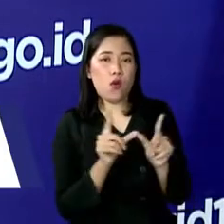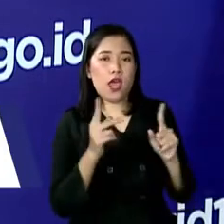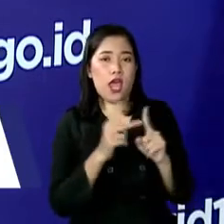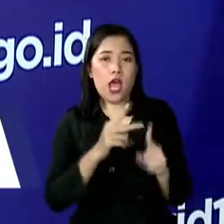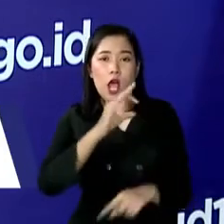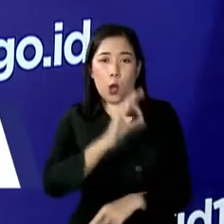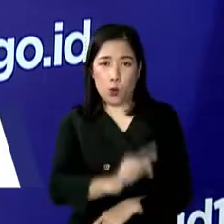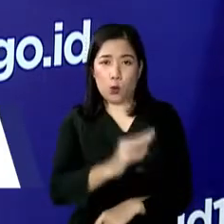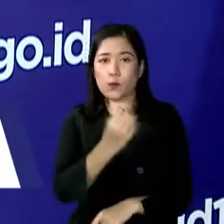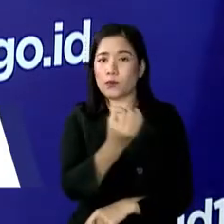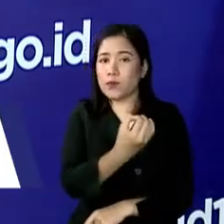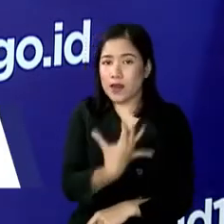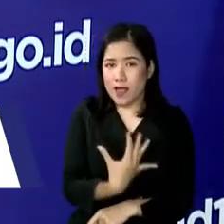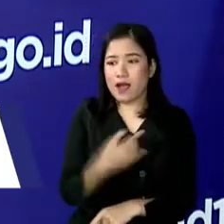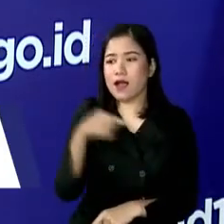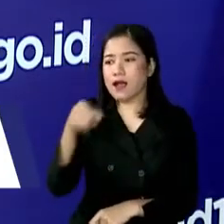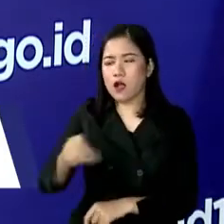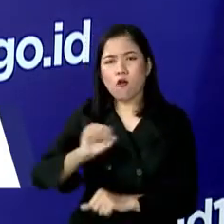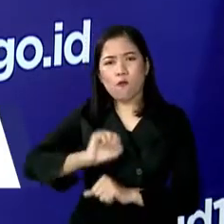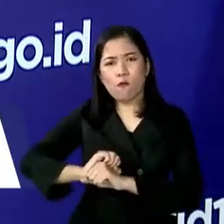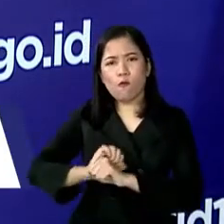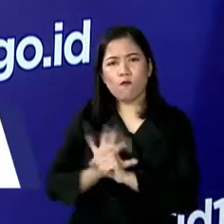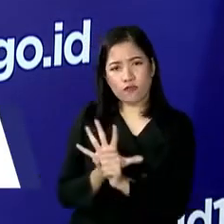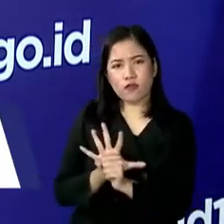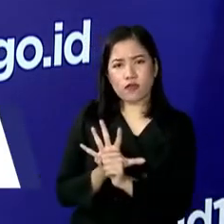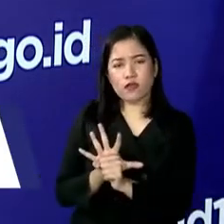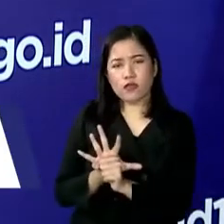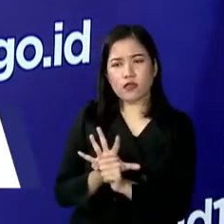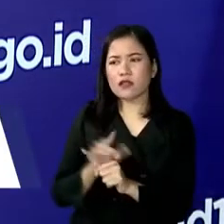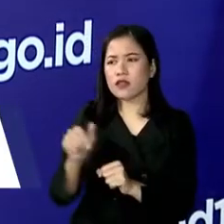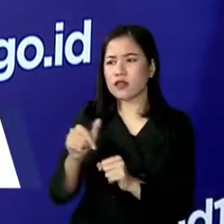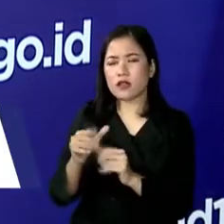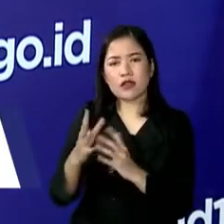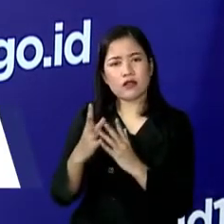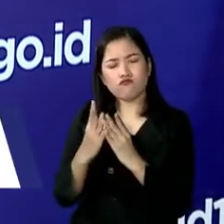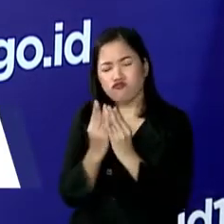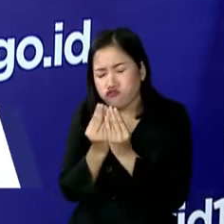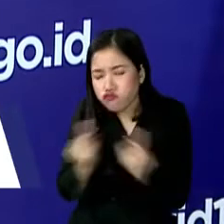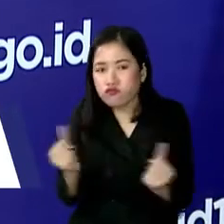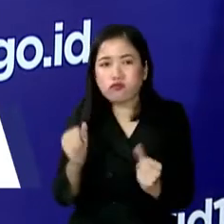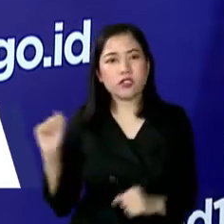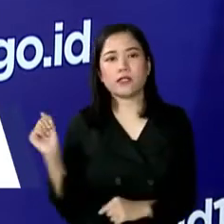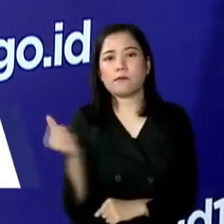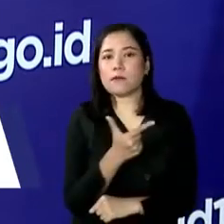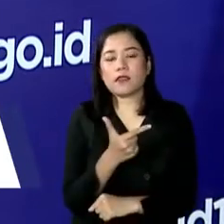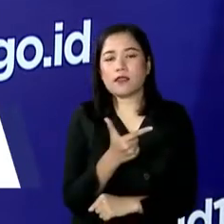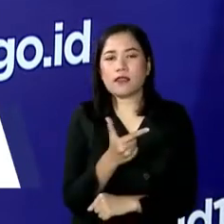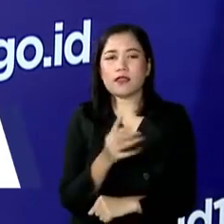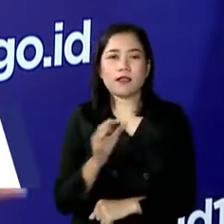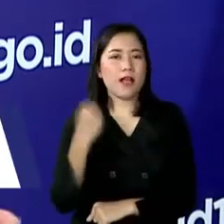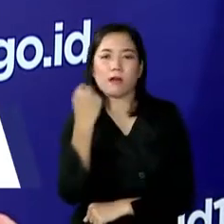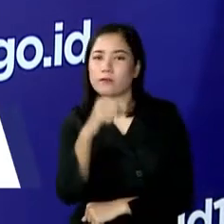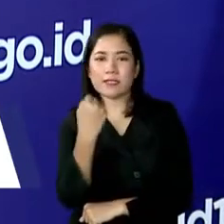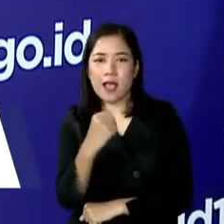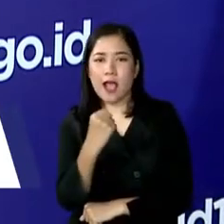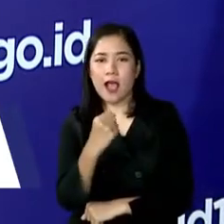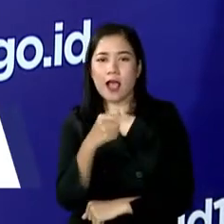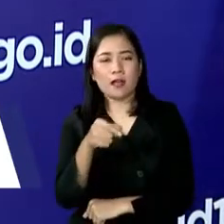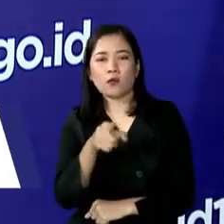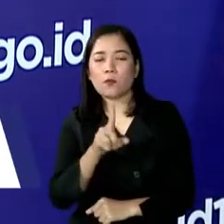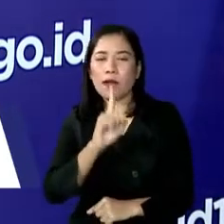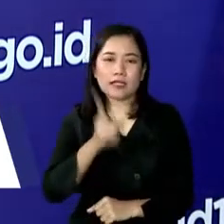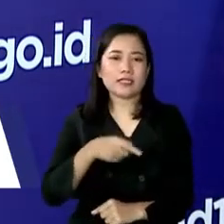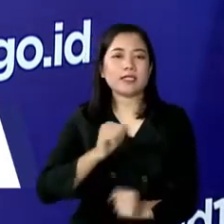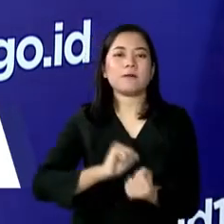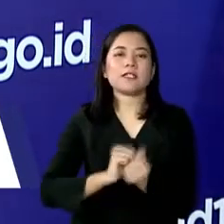Who menyatakan bahwa covert 19 ini tidak bisa hilang dalam waktu singkat menjadi masalah di seluruh